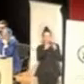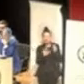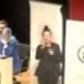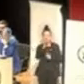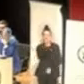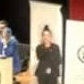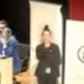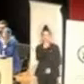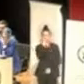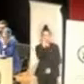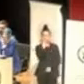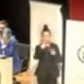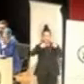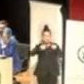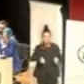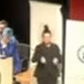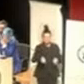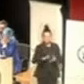Sana getirir beni.